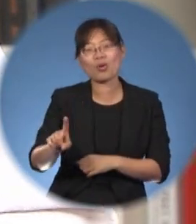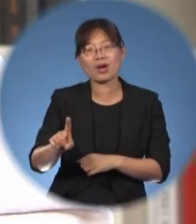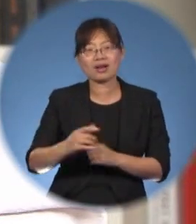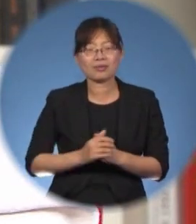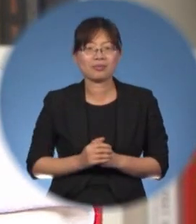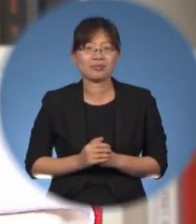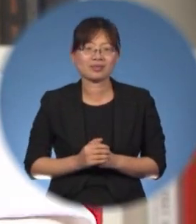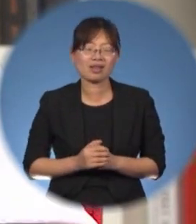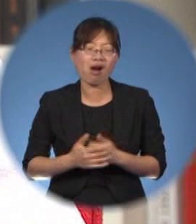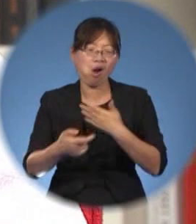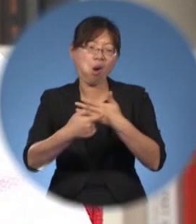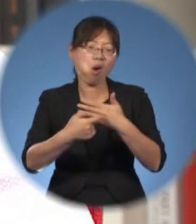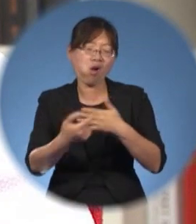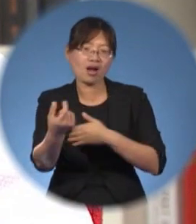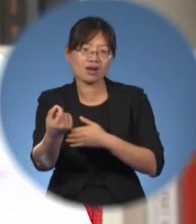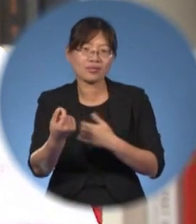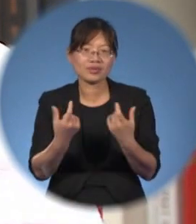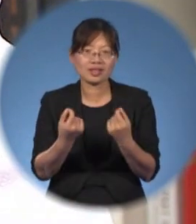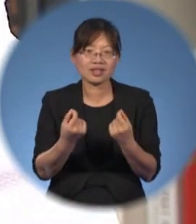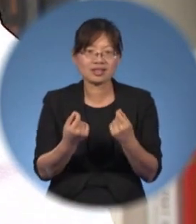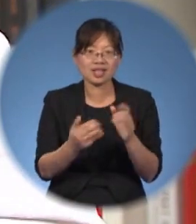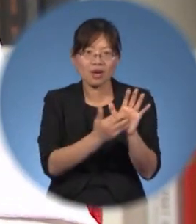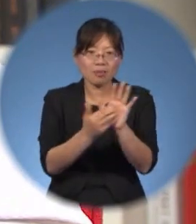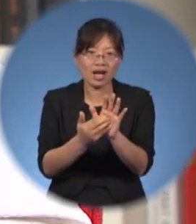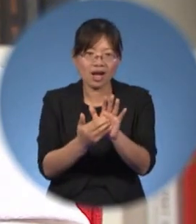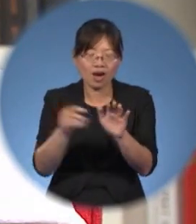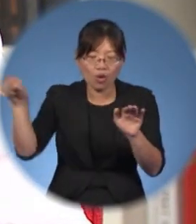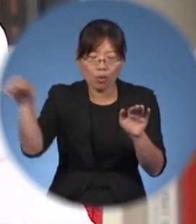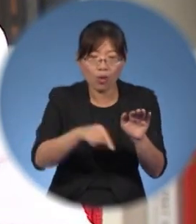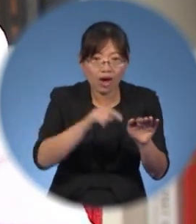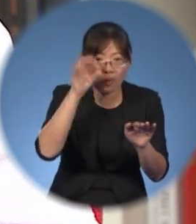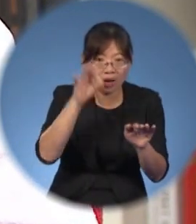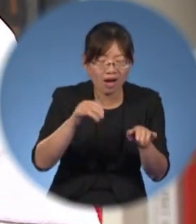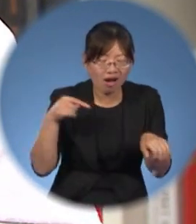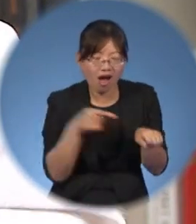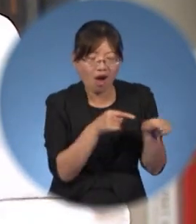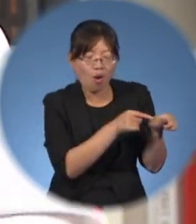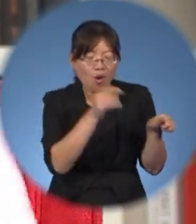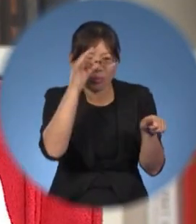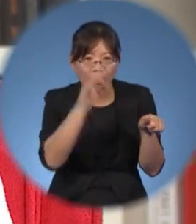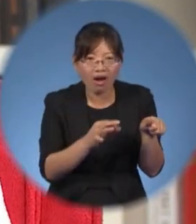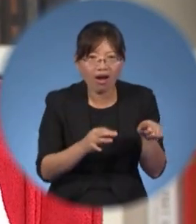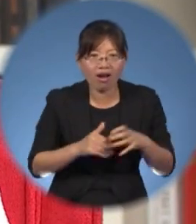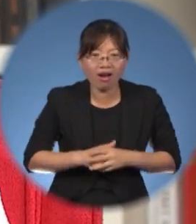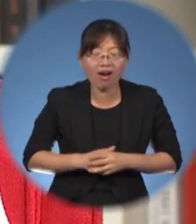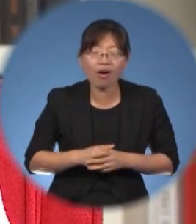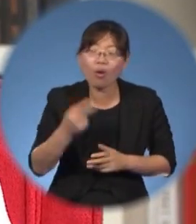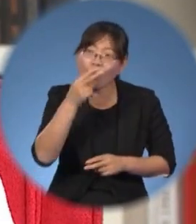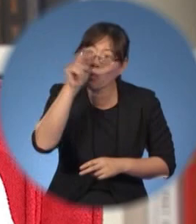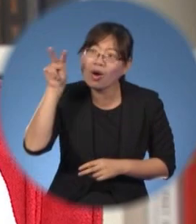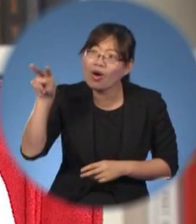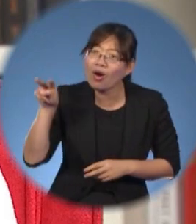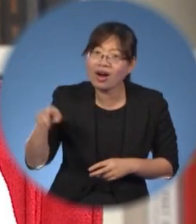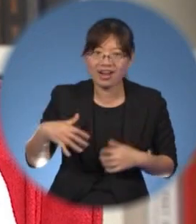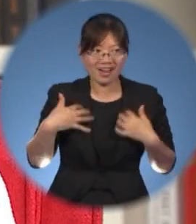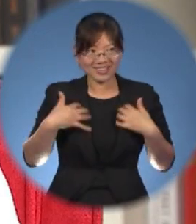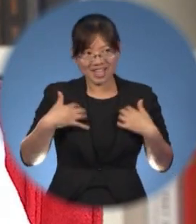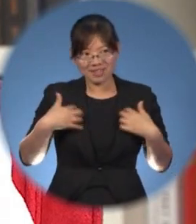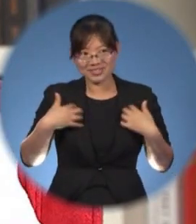얼마나 가식이냐 하면 그렇게 말리던 친구가 나한테 오더니 옆에 와서 꾹꾹 찔러 그래 이래 보니까 그